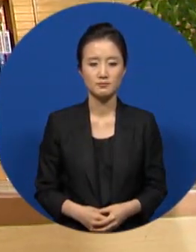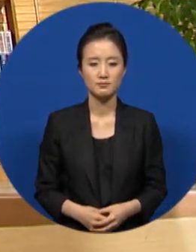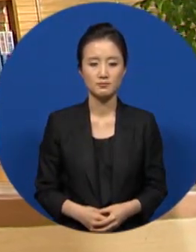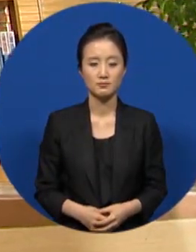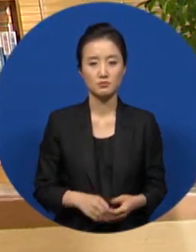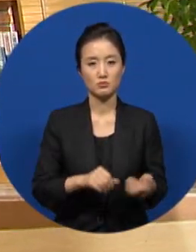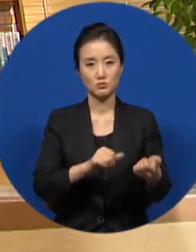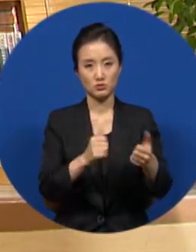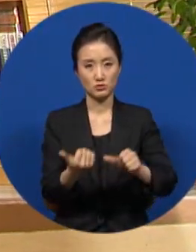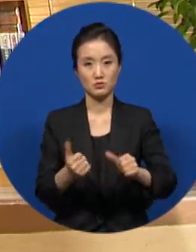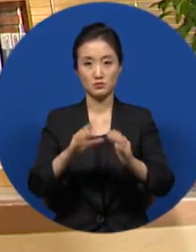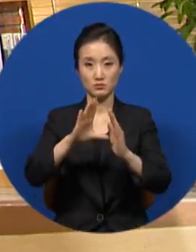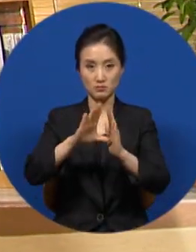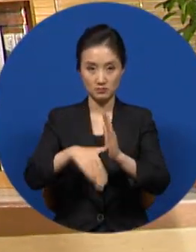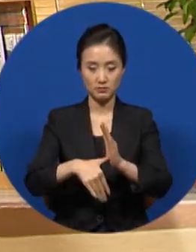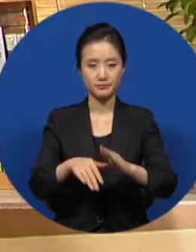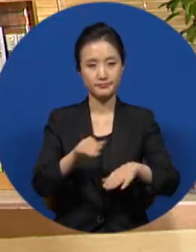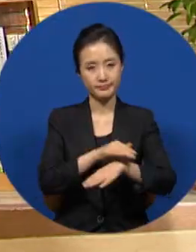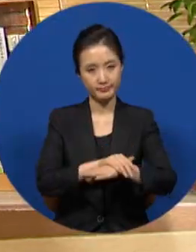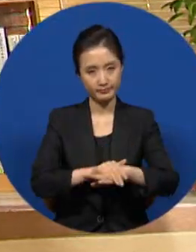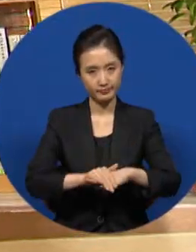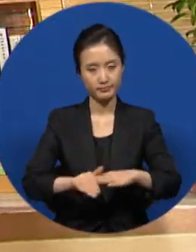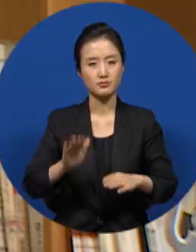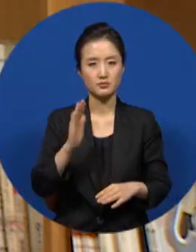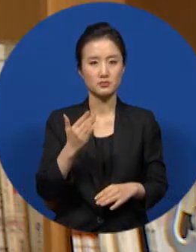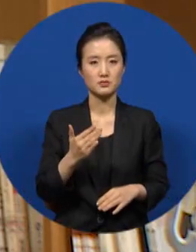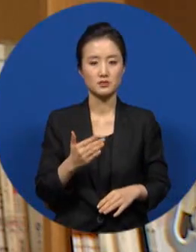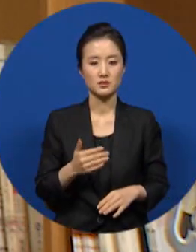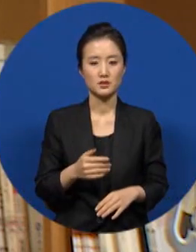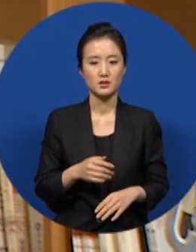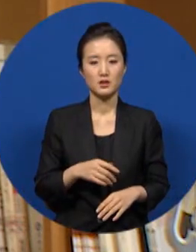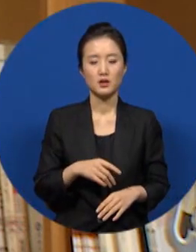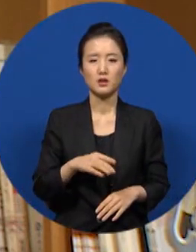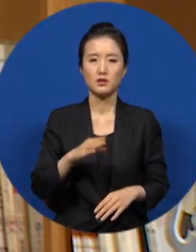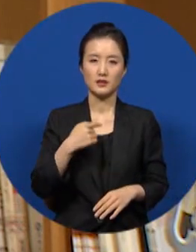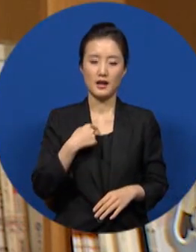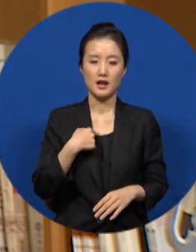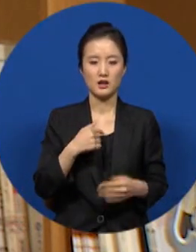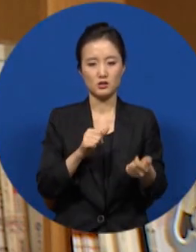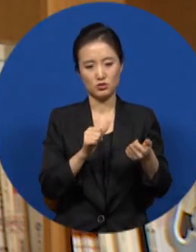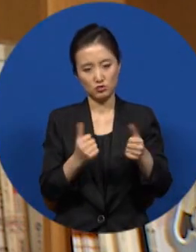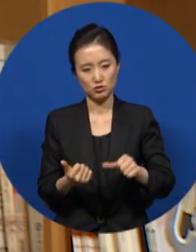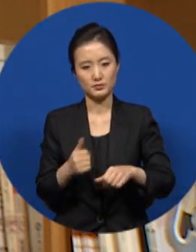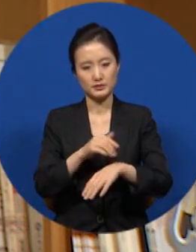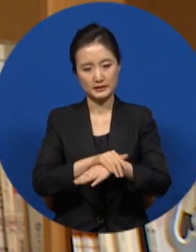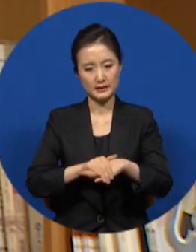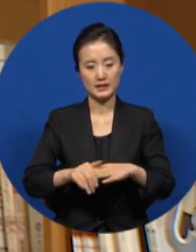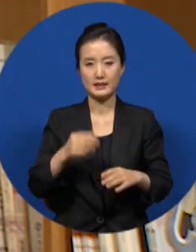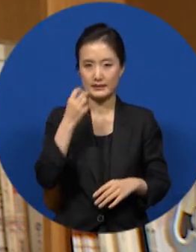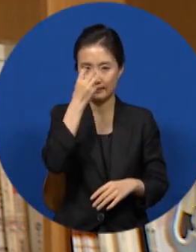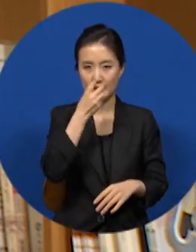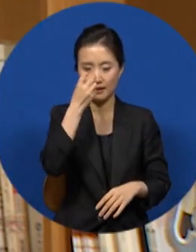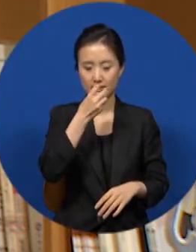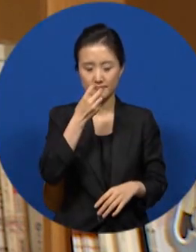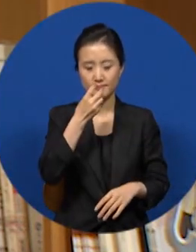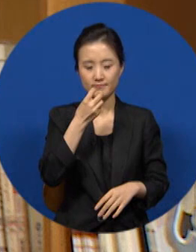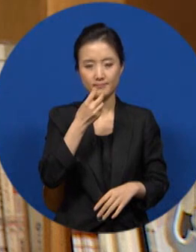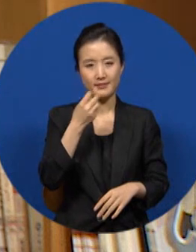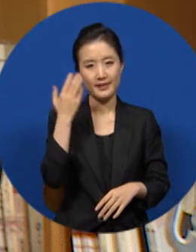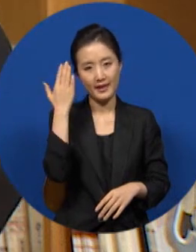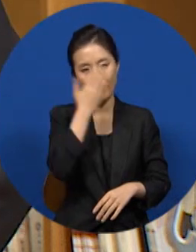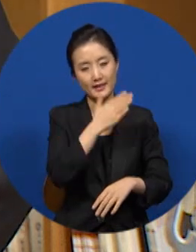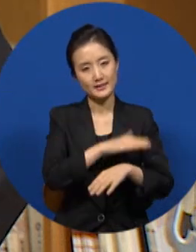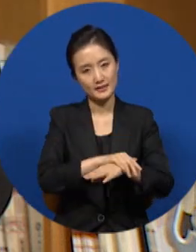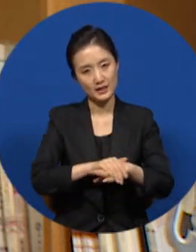죽을 때 잘 죽어야 됩니다. 객사하지 않고 집에서 깨끗하게 고종명 나의 죽음을 살펴서 깨끗하게 죽는 것. 요즘 뭐 흉한